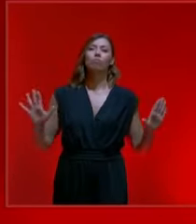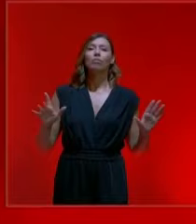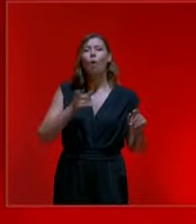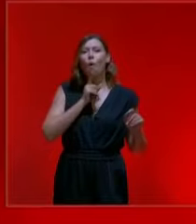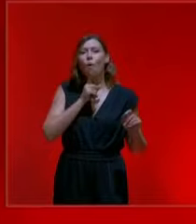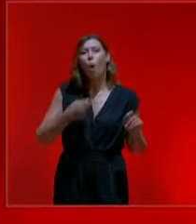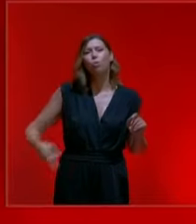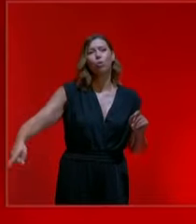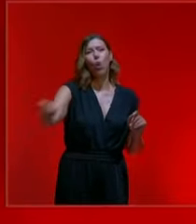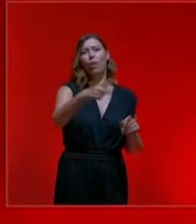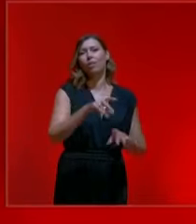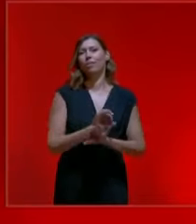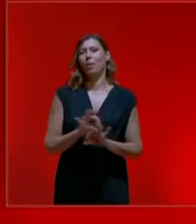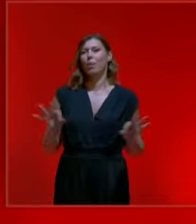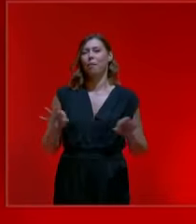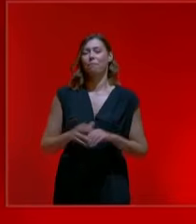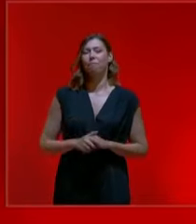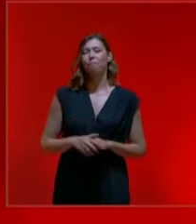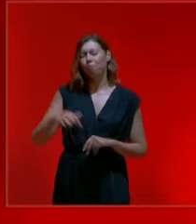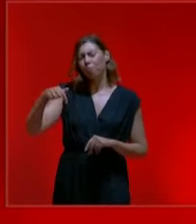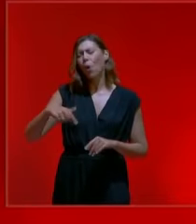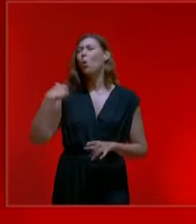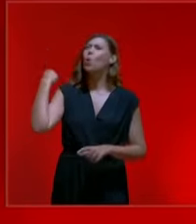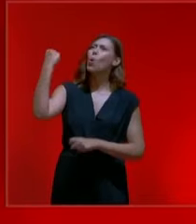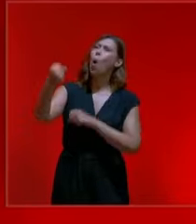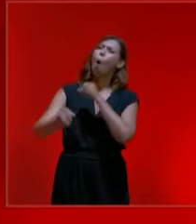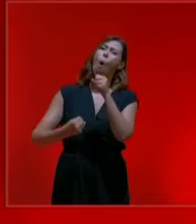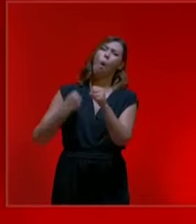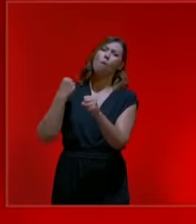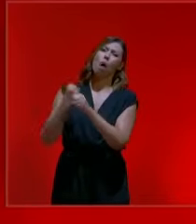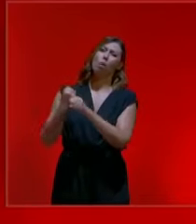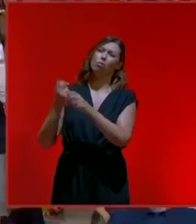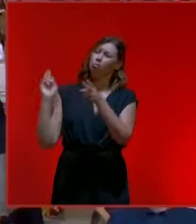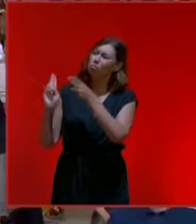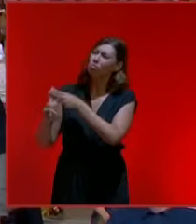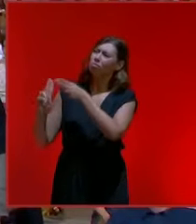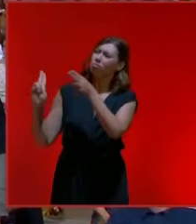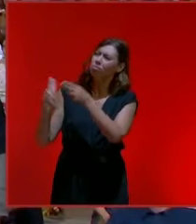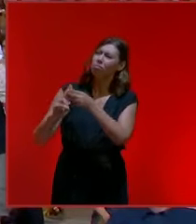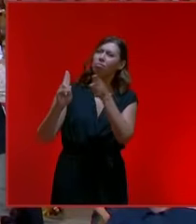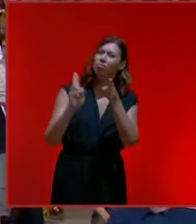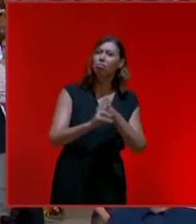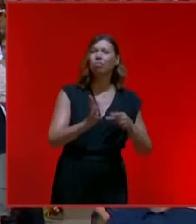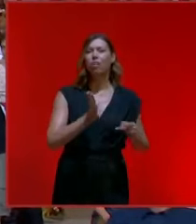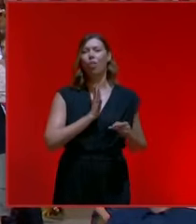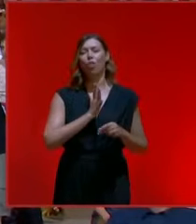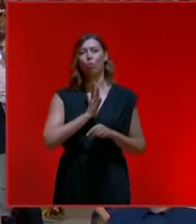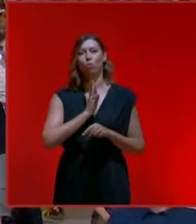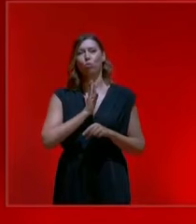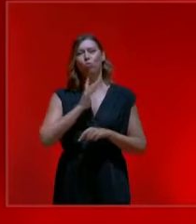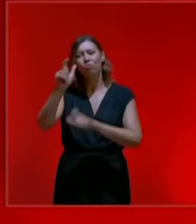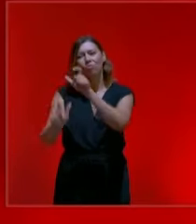όλους. Συναντηθήκαμε εδώ και πάρα πολλά χρόνια με αγωνιστές και αγωνίστριες που προσήλθαν, προσέξτε,